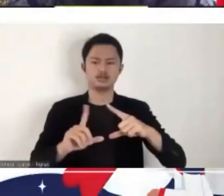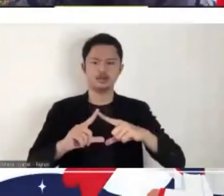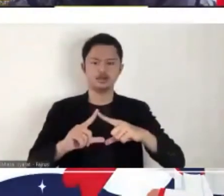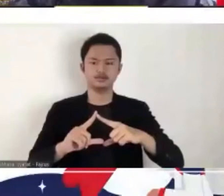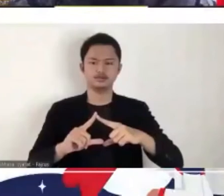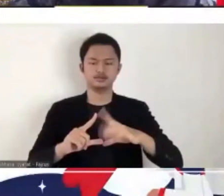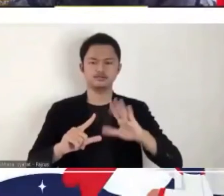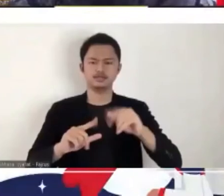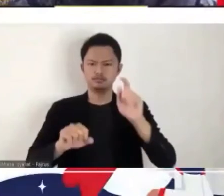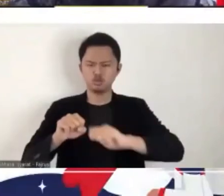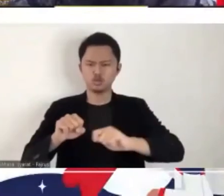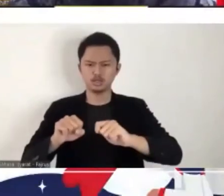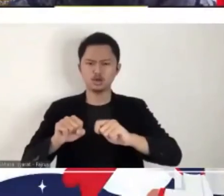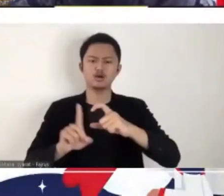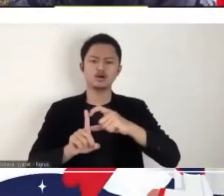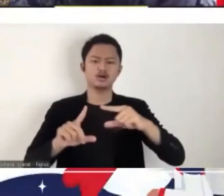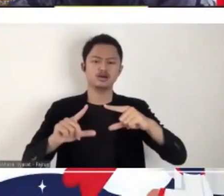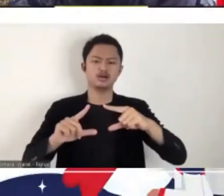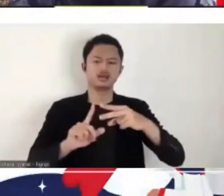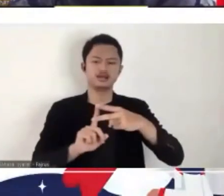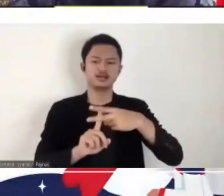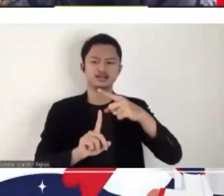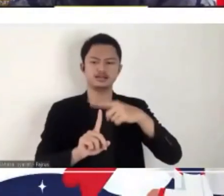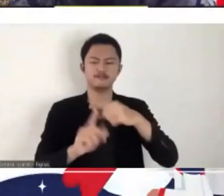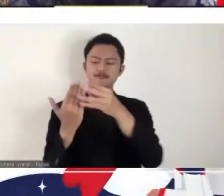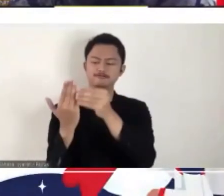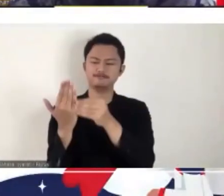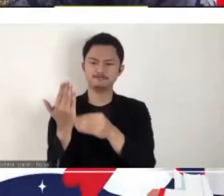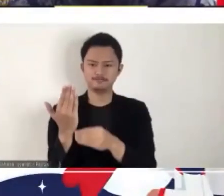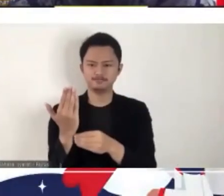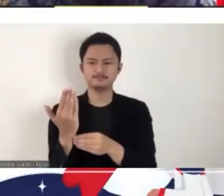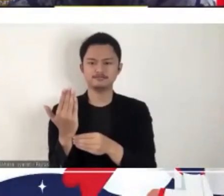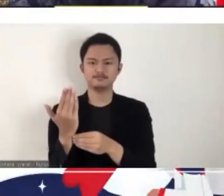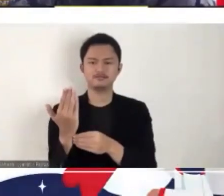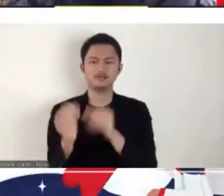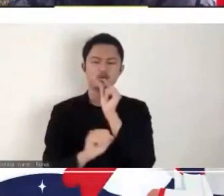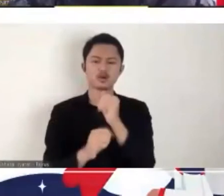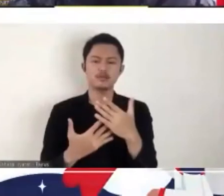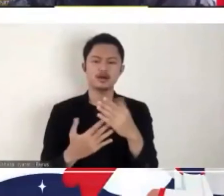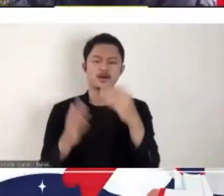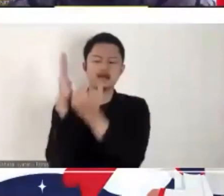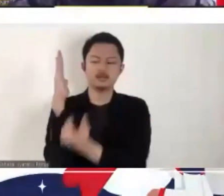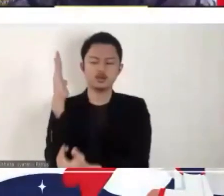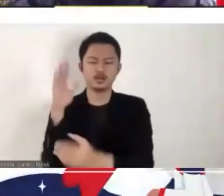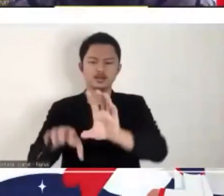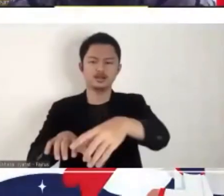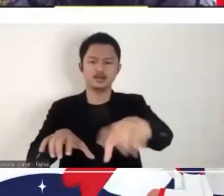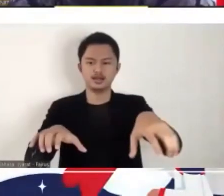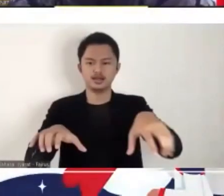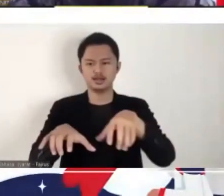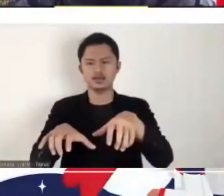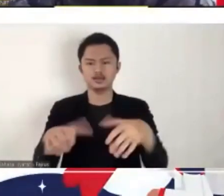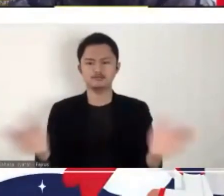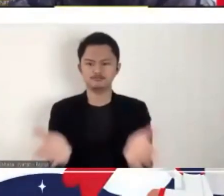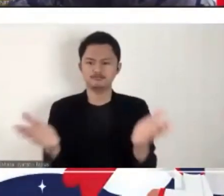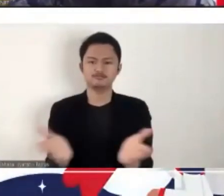semacam draft template GTA untuk untuk pada yang mereka Ia juga mendorong pihak-pihak di daerah nantinya